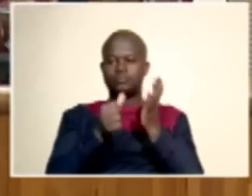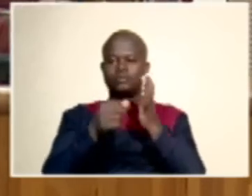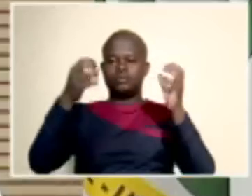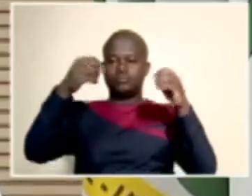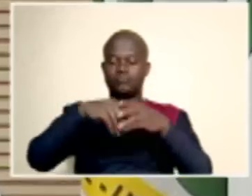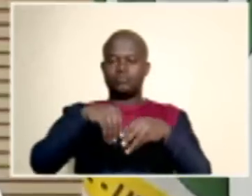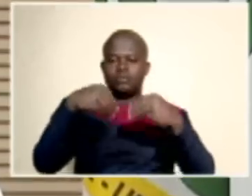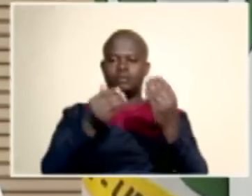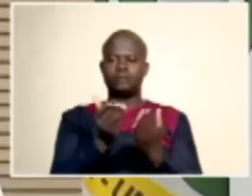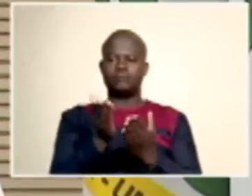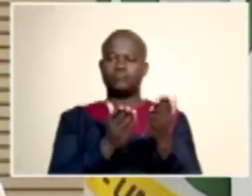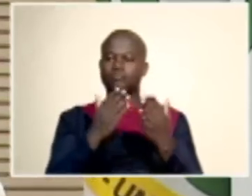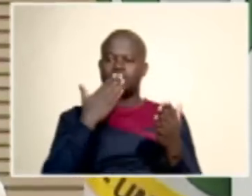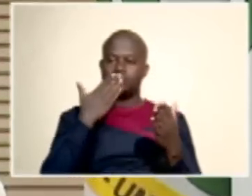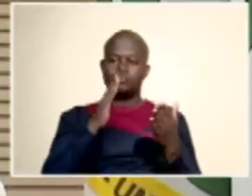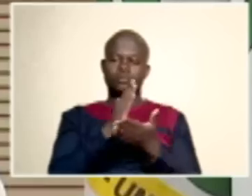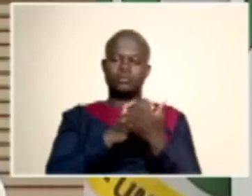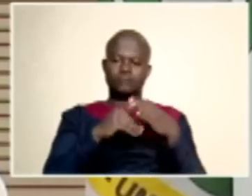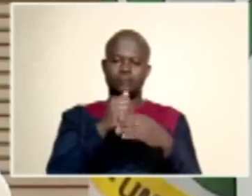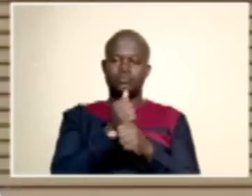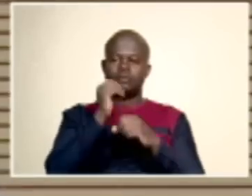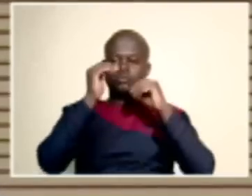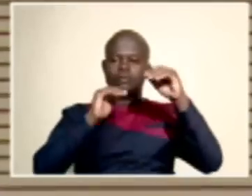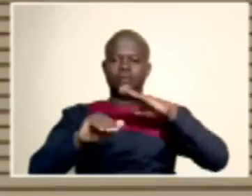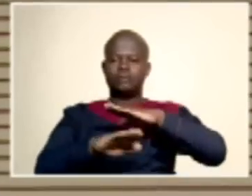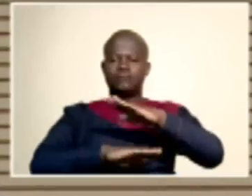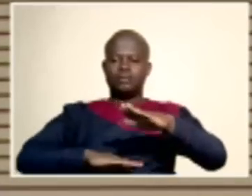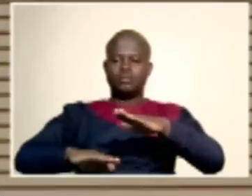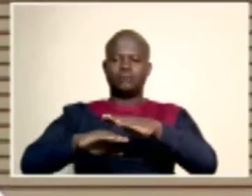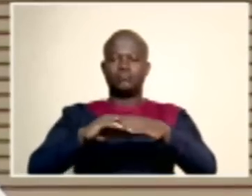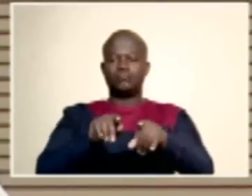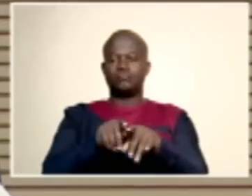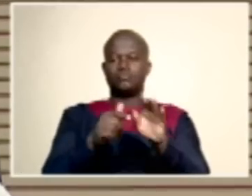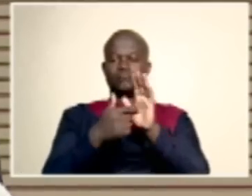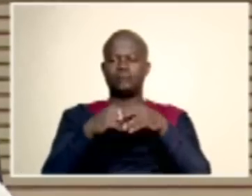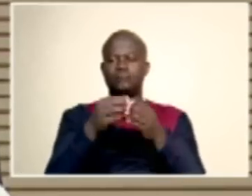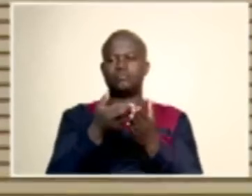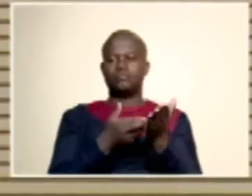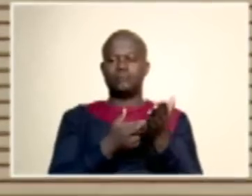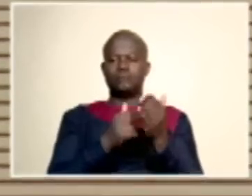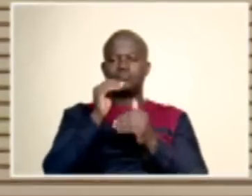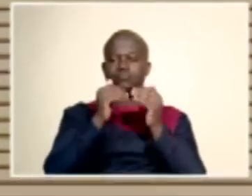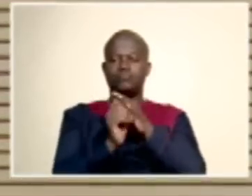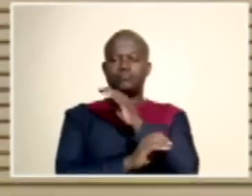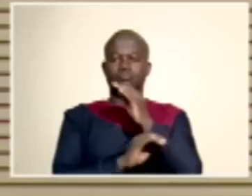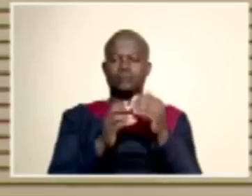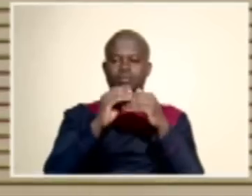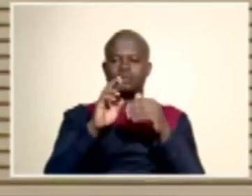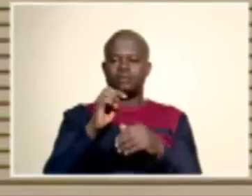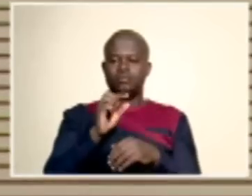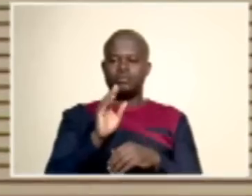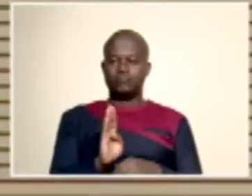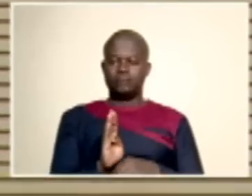byagaragaye mu mitangire ya serivisi itanoze ya bamwe mu bakozi b'inzego z'ibanze nk'uko bigaragara muri raporo y'urwego rw'igihugu rw'imiyoborere